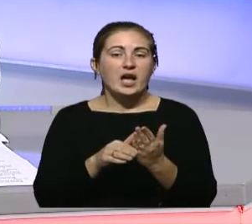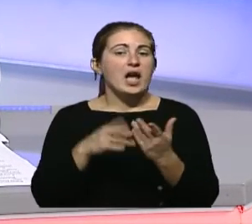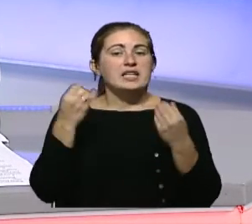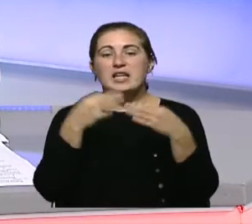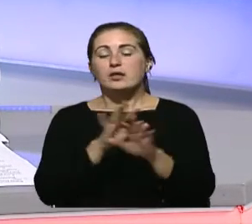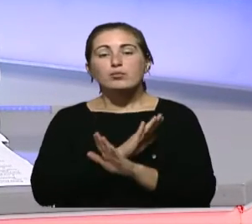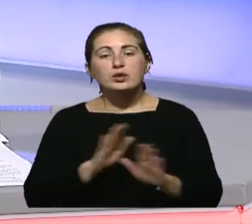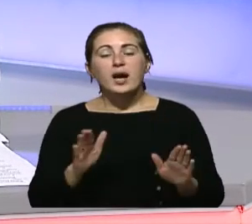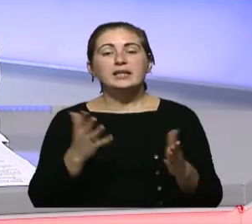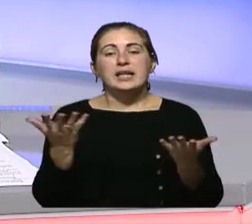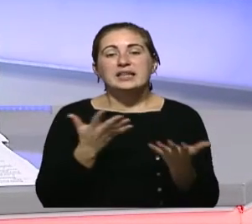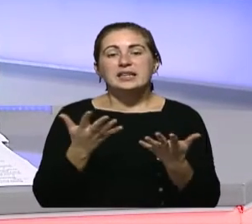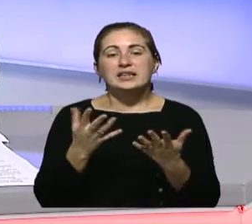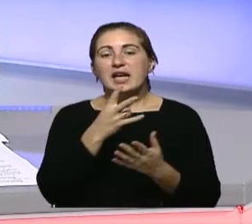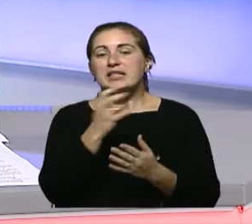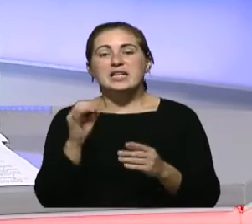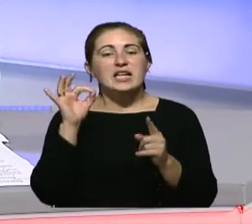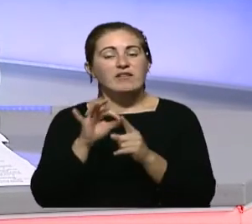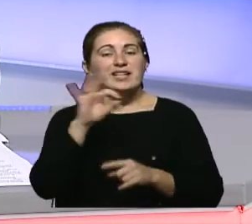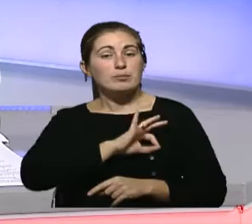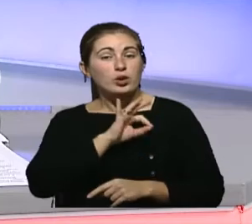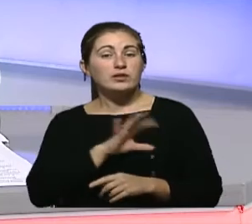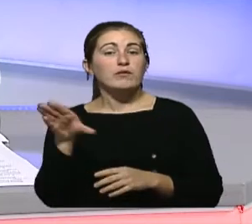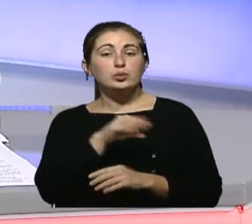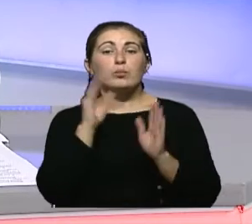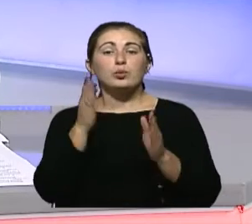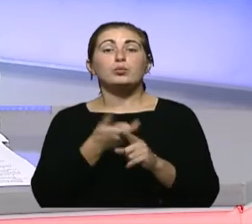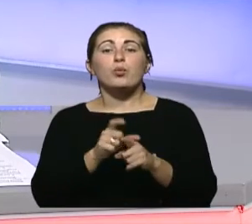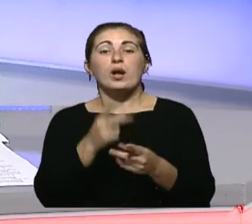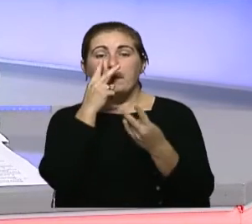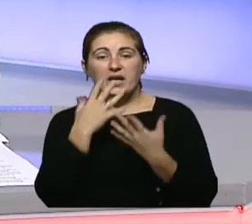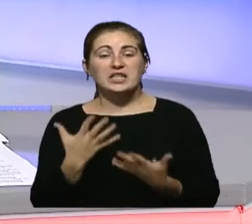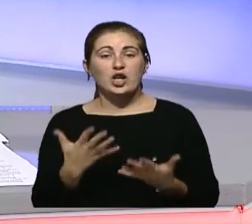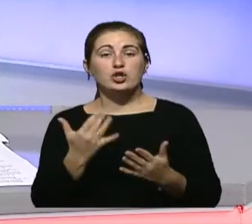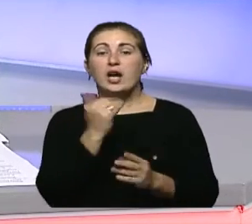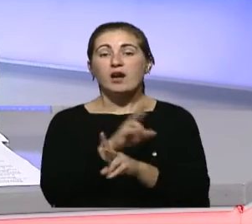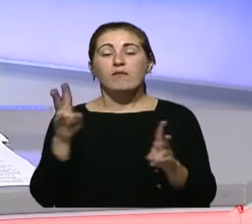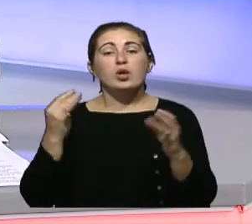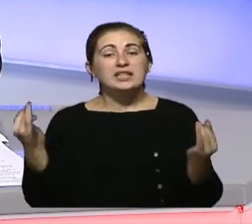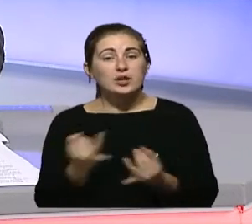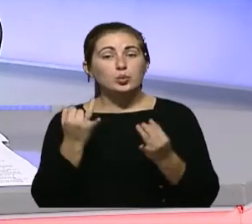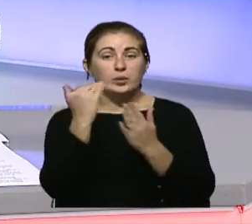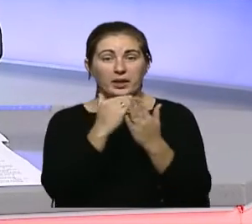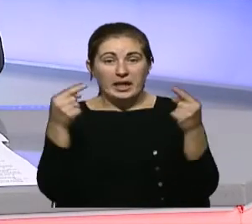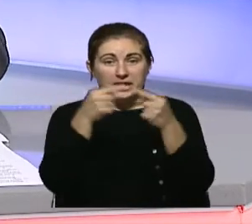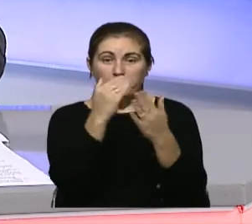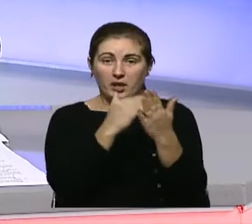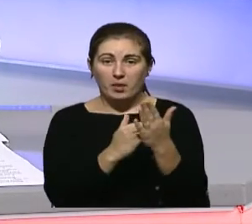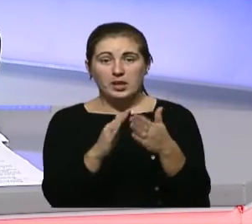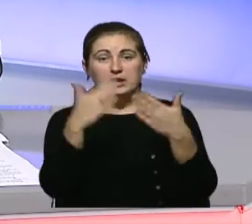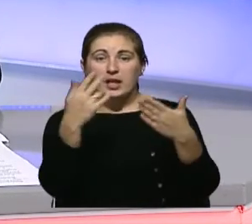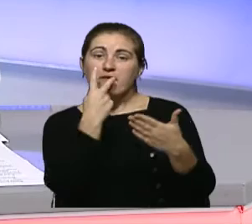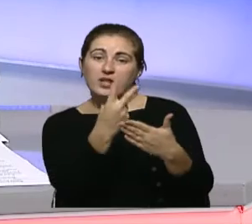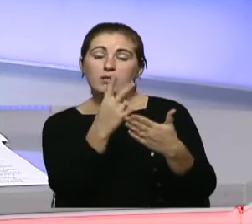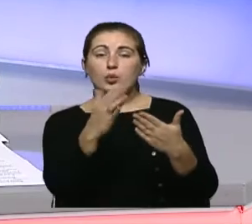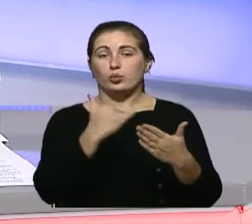допускает оно каких-то нецелевых использований, все будет более прозрачно, да, кого интересует конкретная программа, открыли и будут видеть и